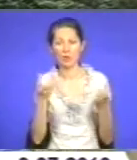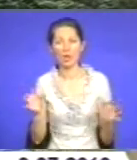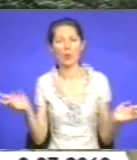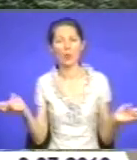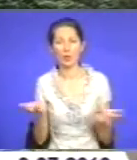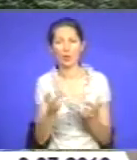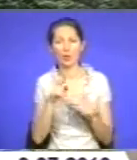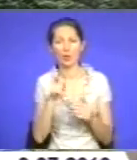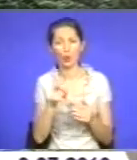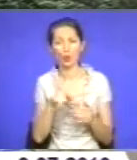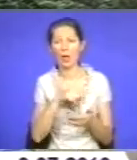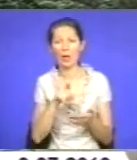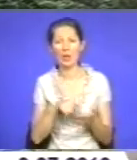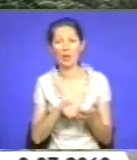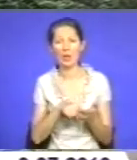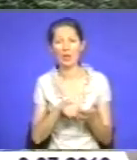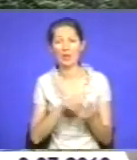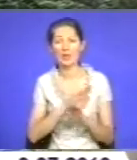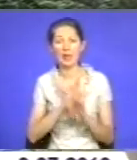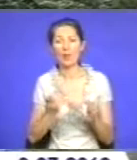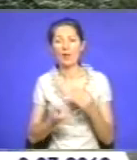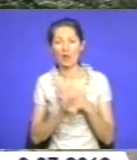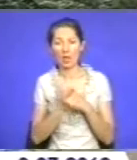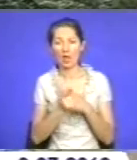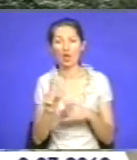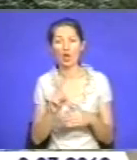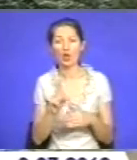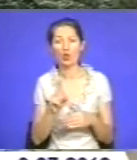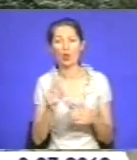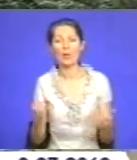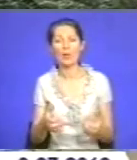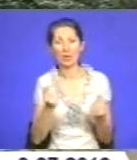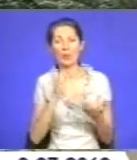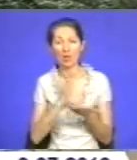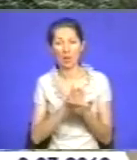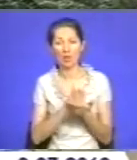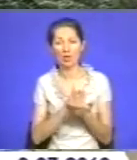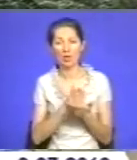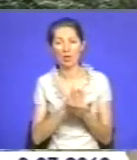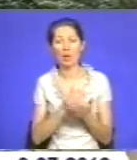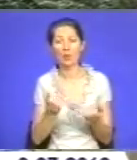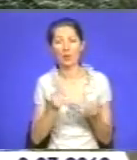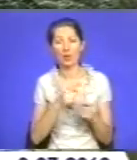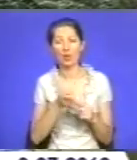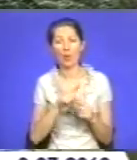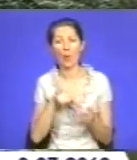Тут питання не буде виникати, що підтримка є. Є підтримка цьому питанню.